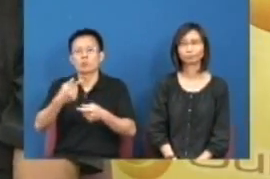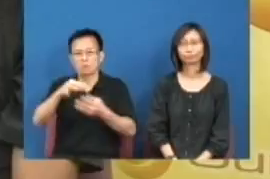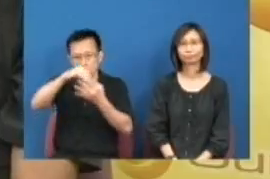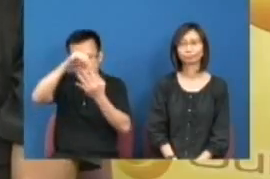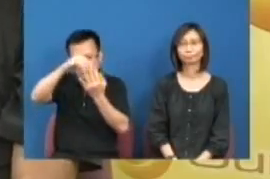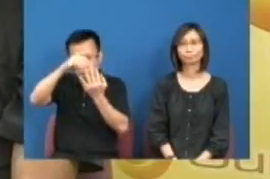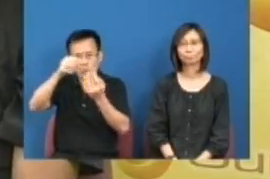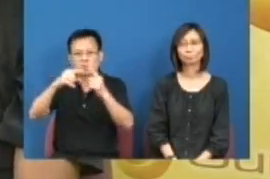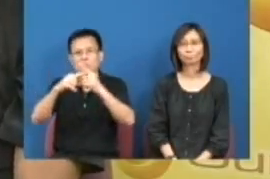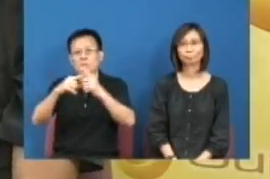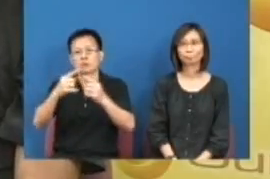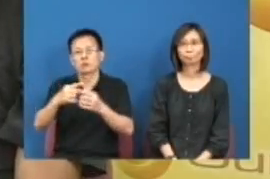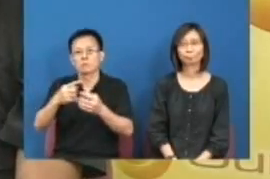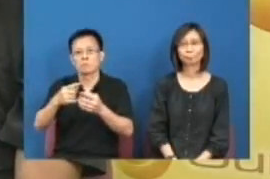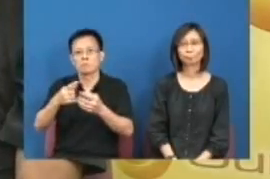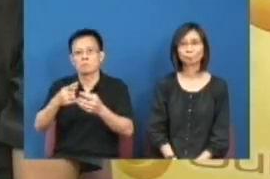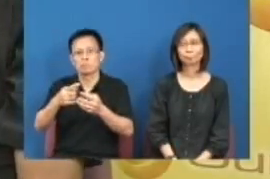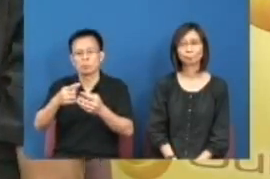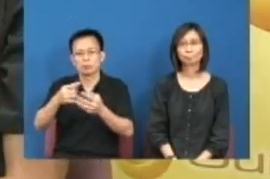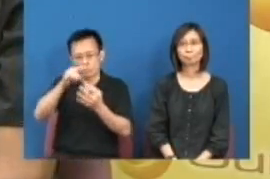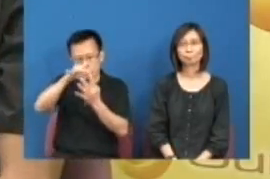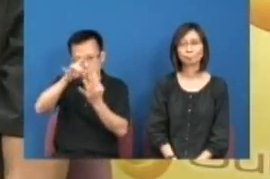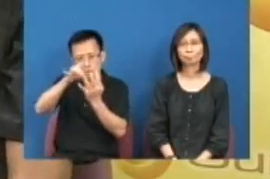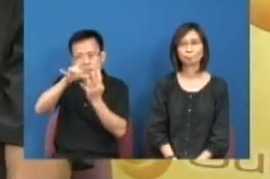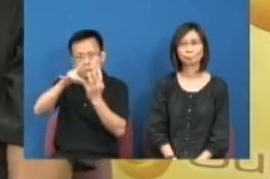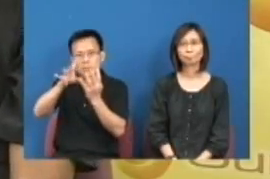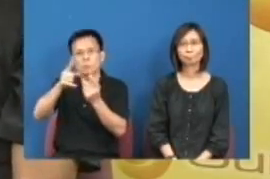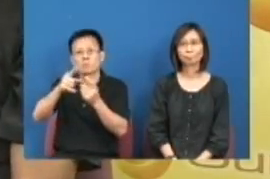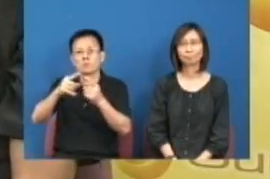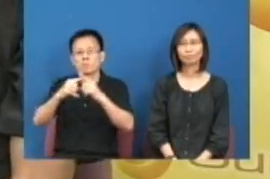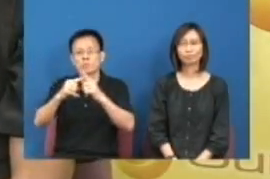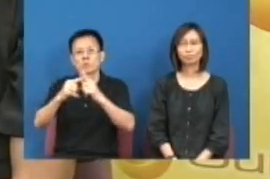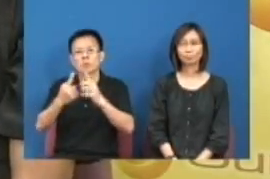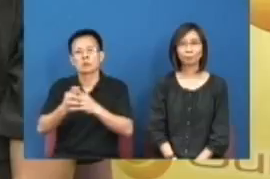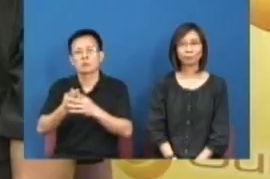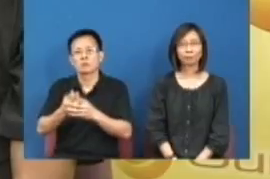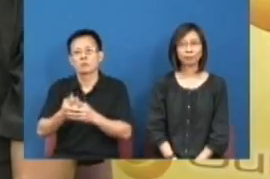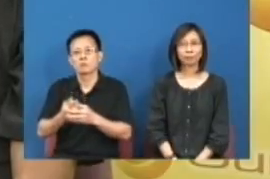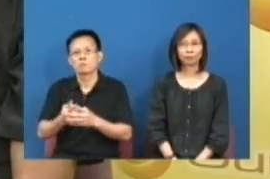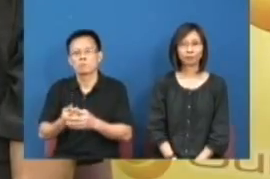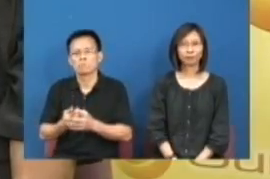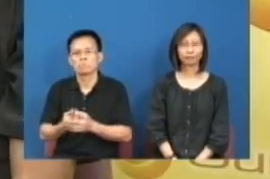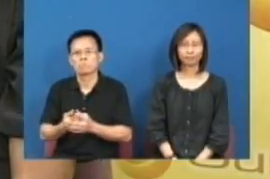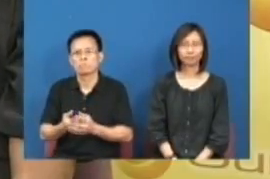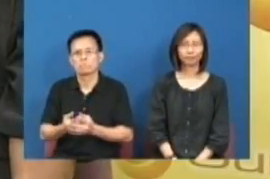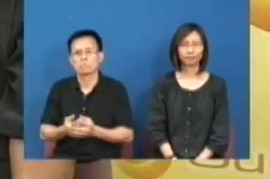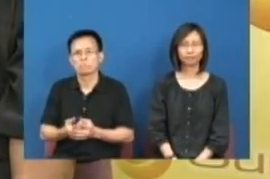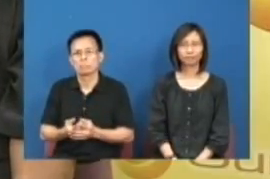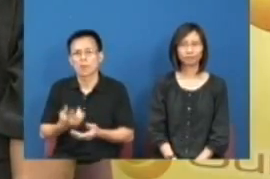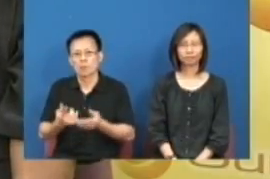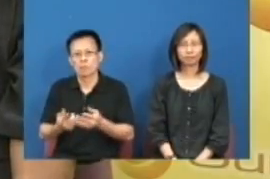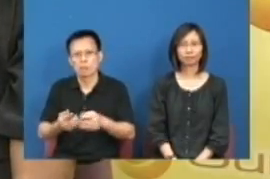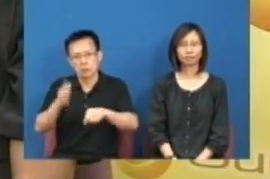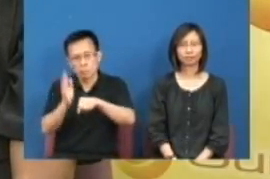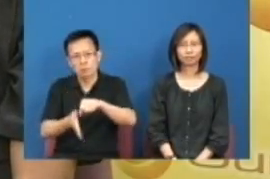人，要篩曬所有嘅問題，咁其實即係喺無論是在柴灣